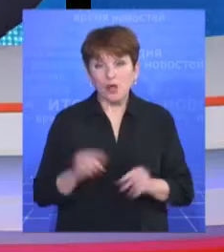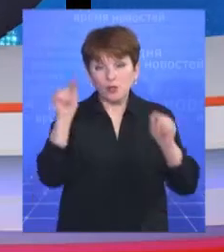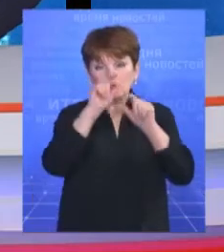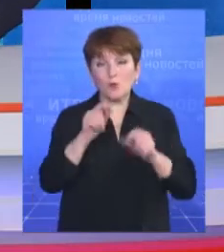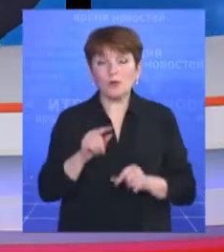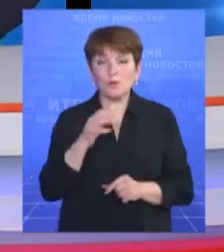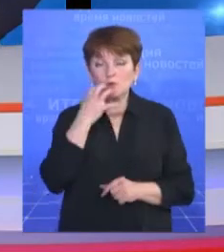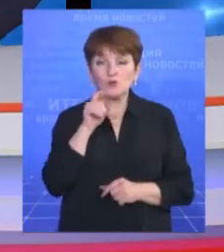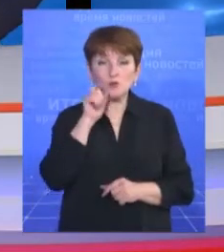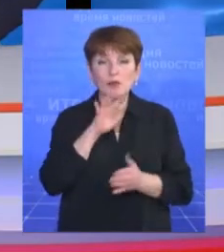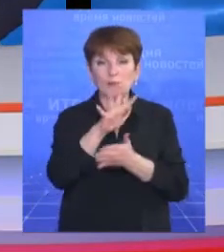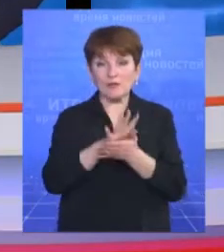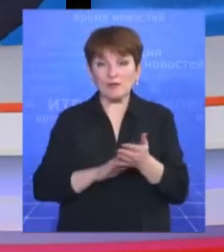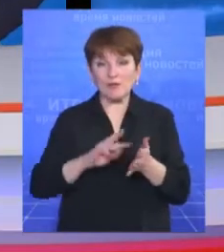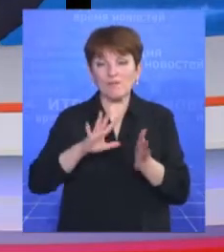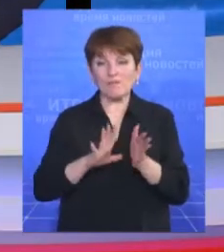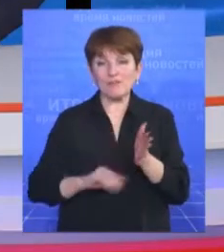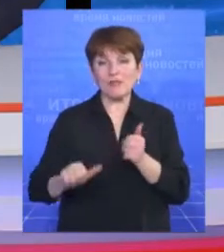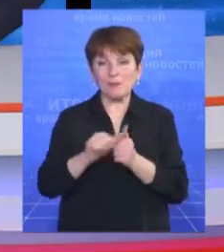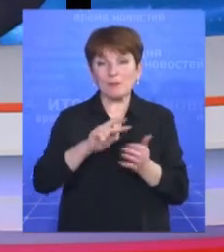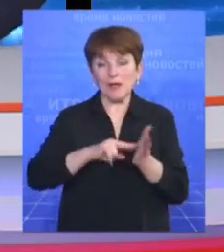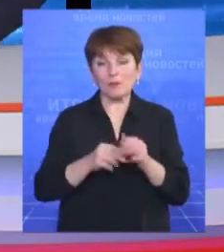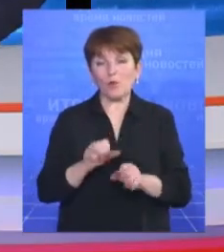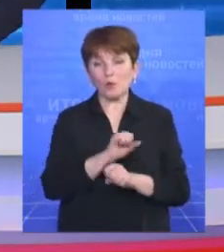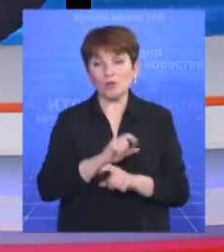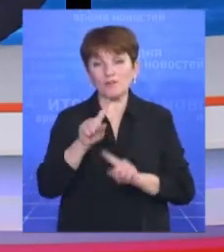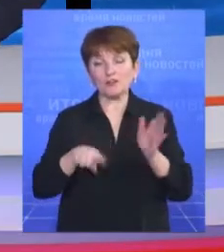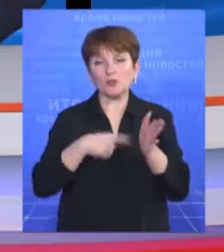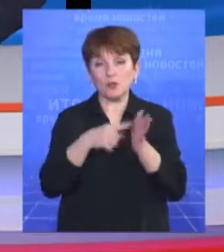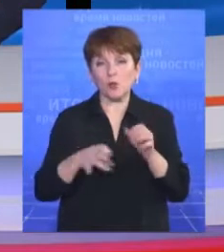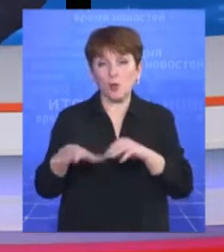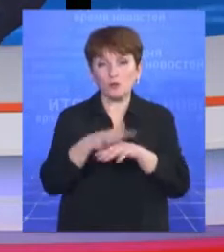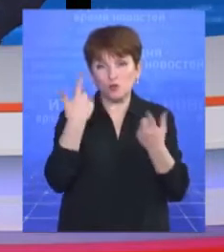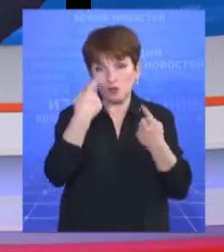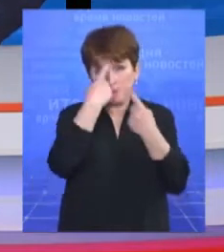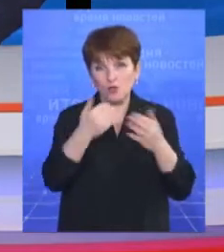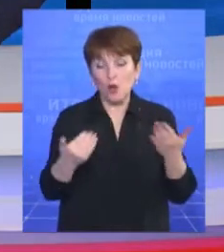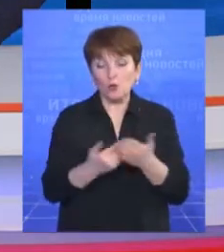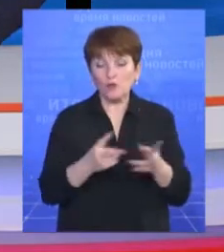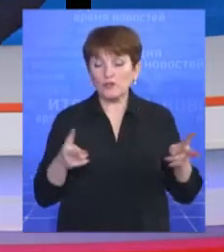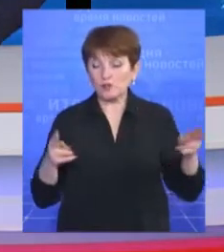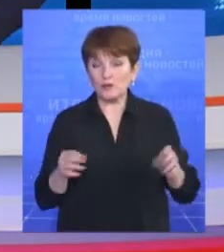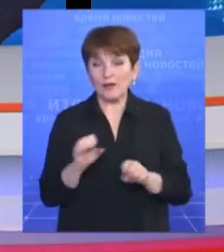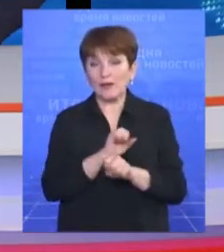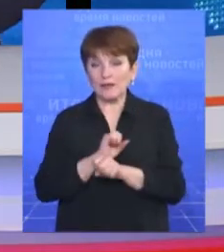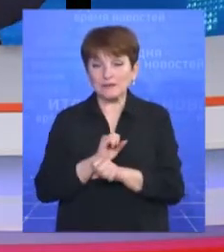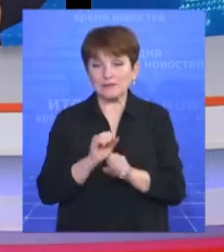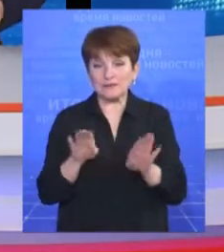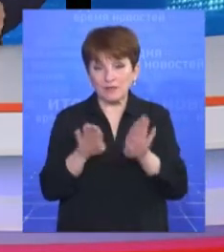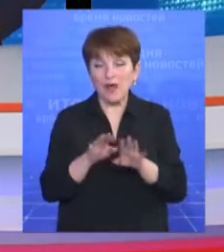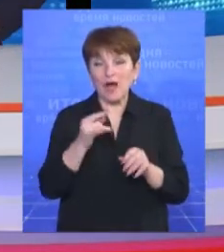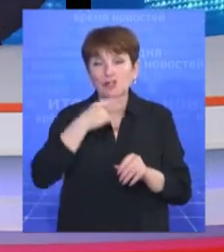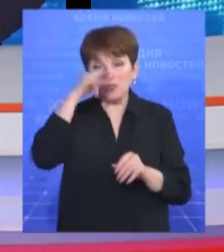школьникам южного урала продлевают внеплановый отдых в некоторых городах области уже объявили новые сроки карантина а судьбу